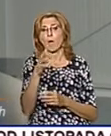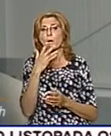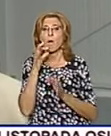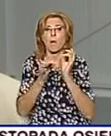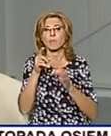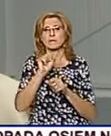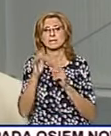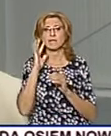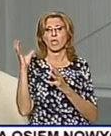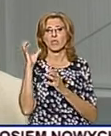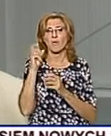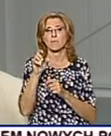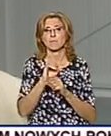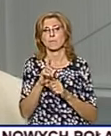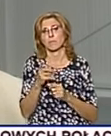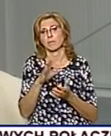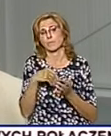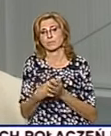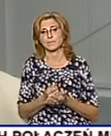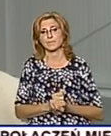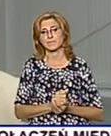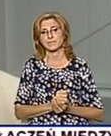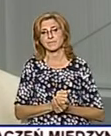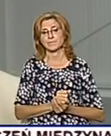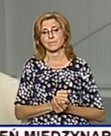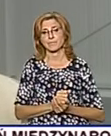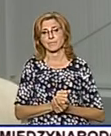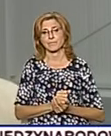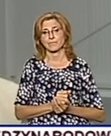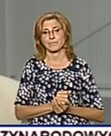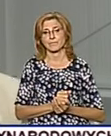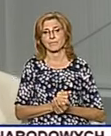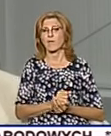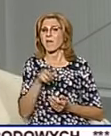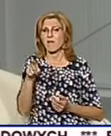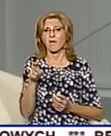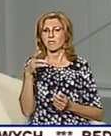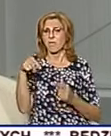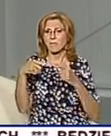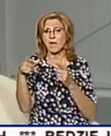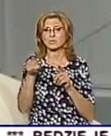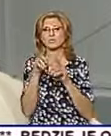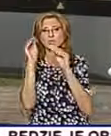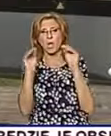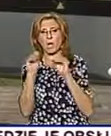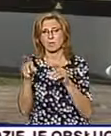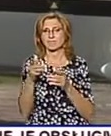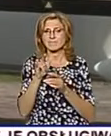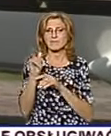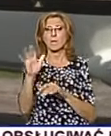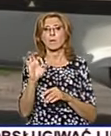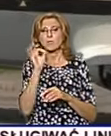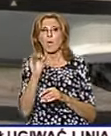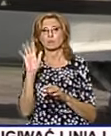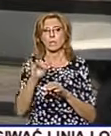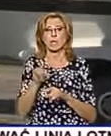powiedzmy, informacją, że no, nie nadaje się do szkolenia, ale jeszcze go trochę powozimy, bo dobrze